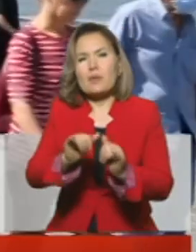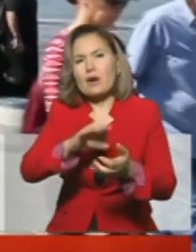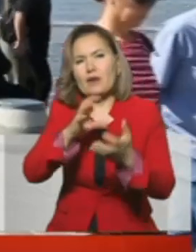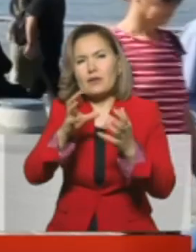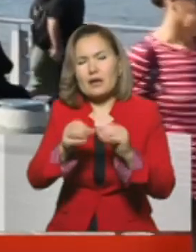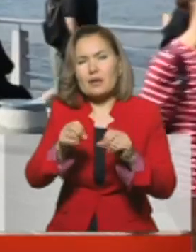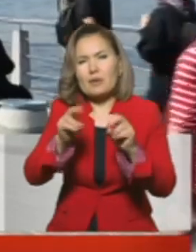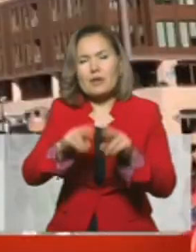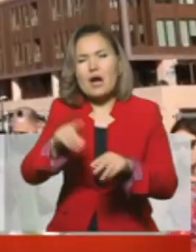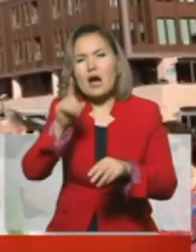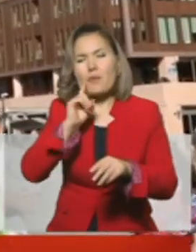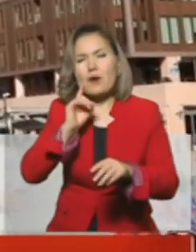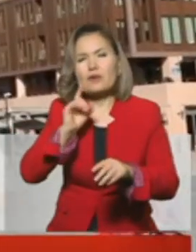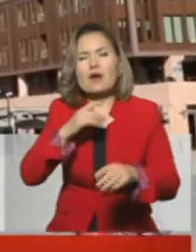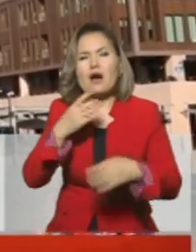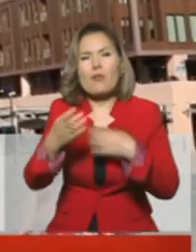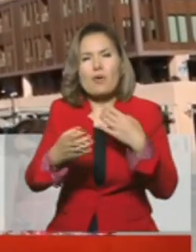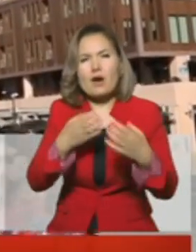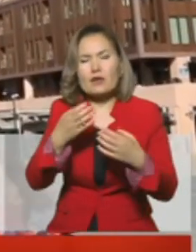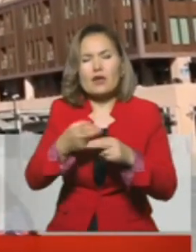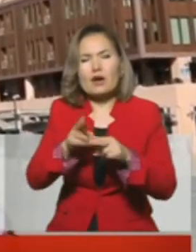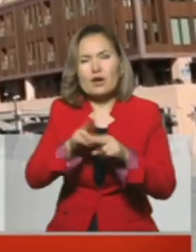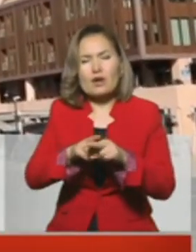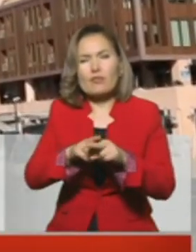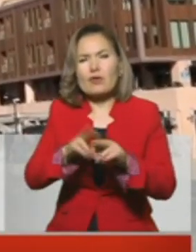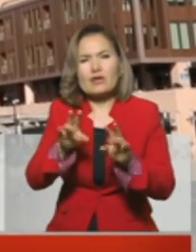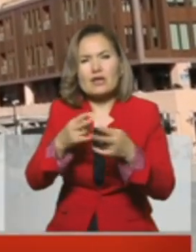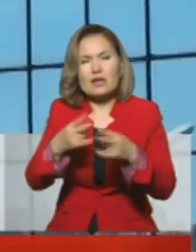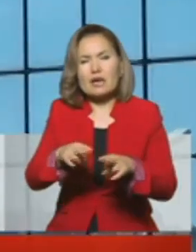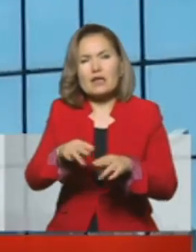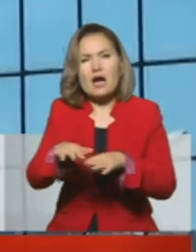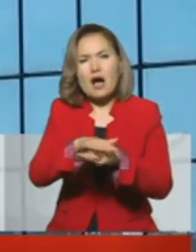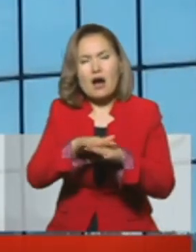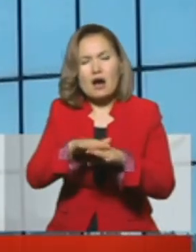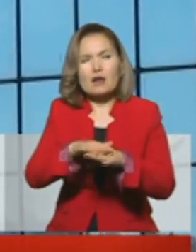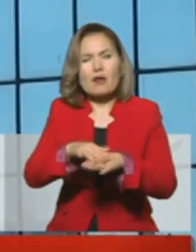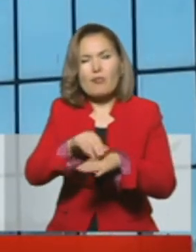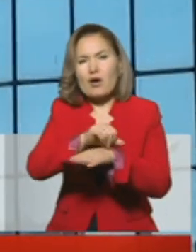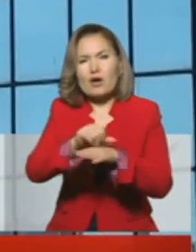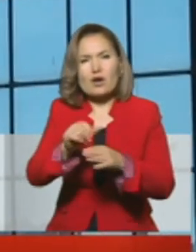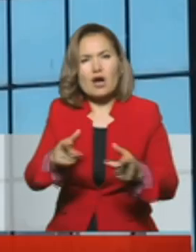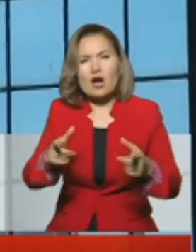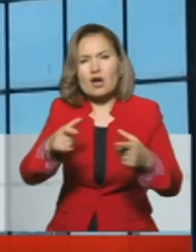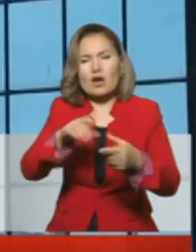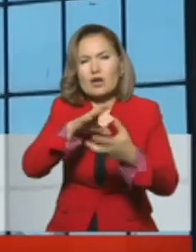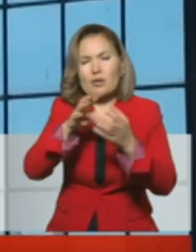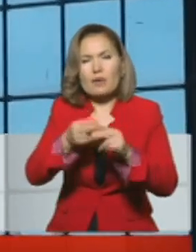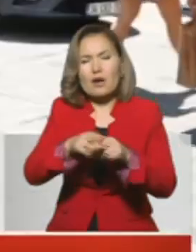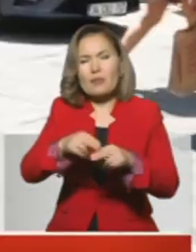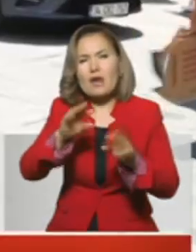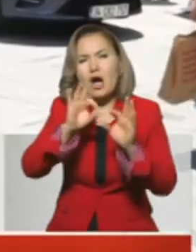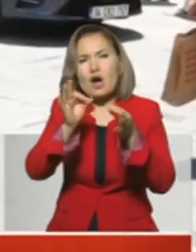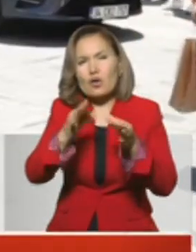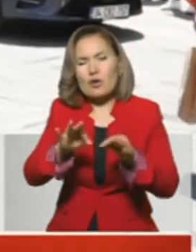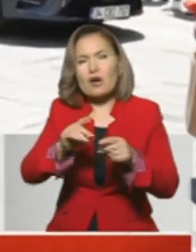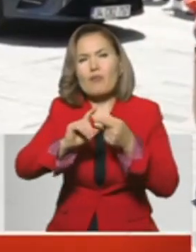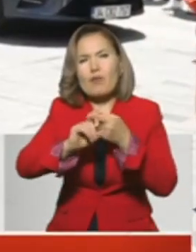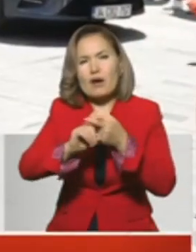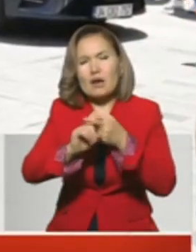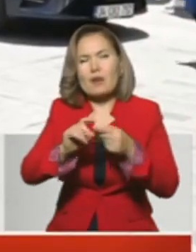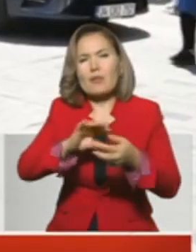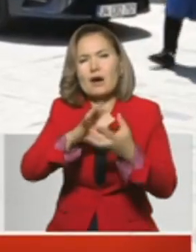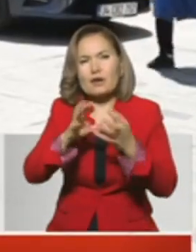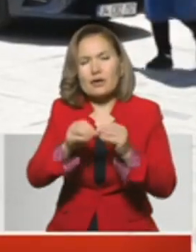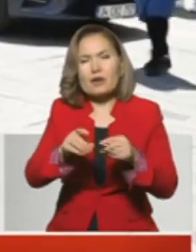Дегенмен мамандар әзірге дабыл қағып карантин жариялайтын қауіп жоқ деп отыр. Әдетте күз айларында көбейетін басқа да жұқпалы тұмау